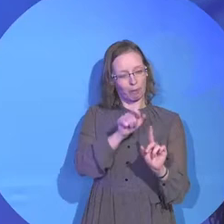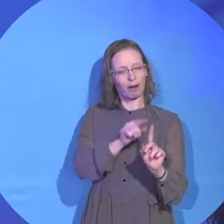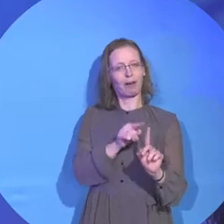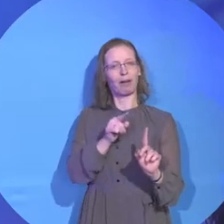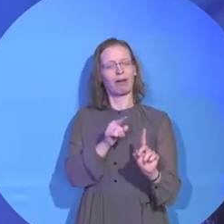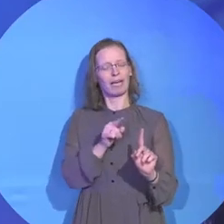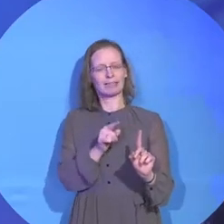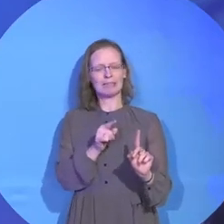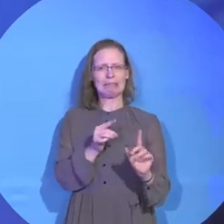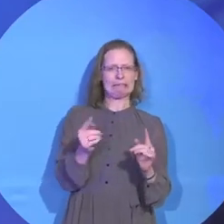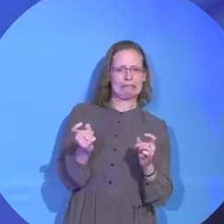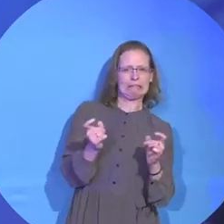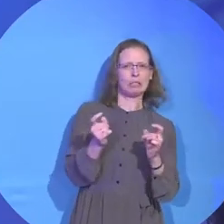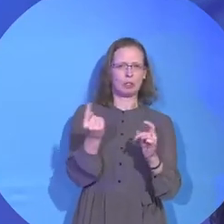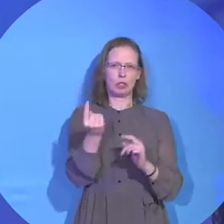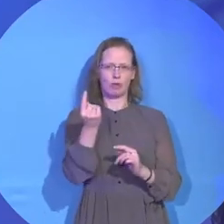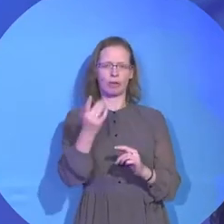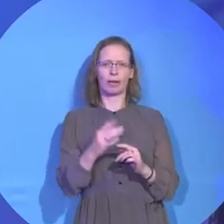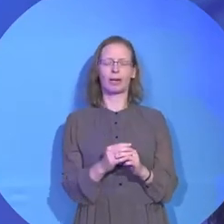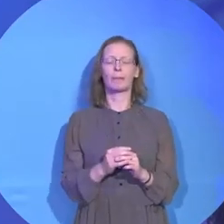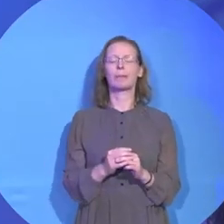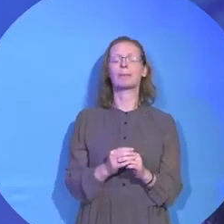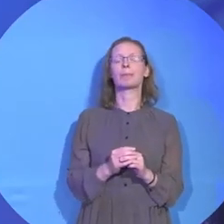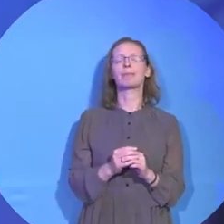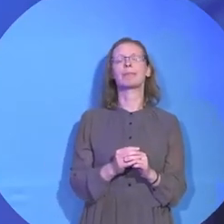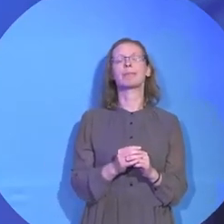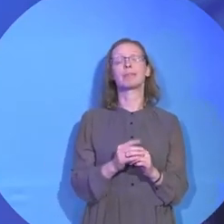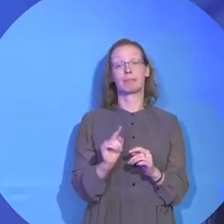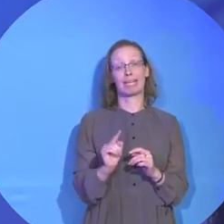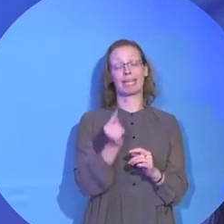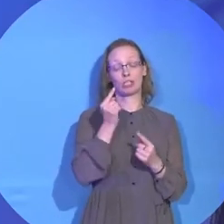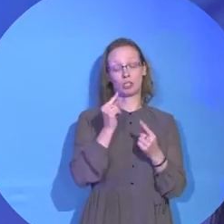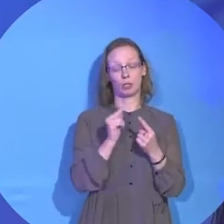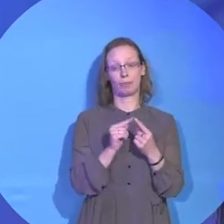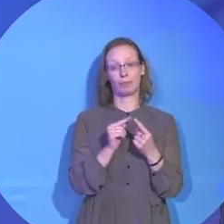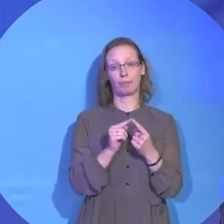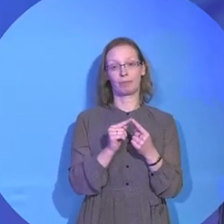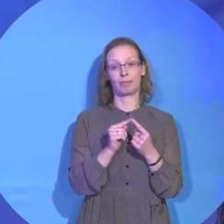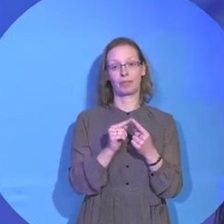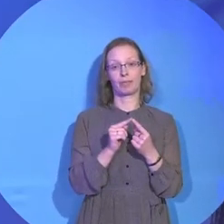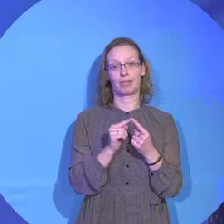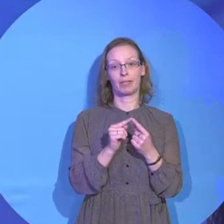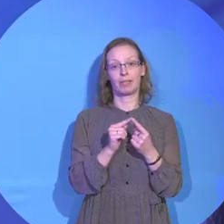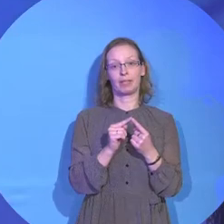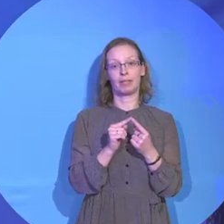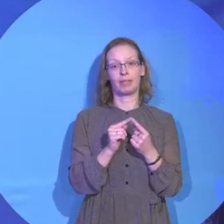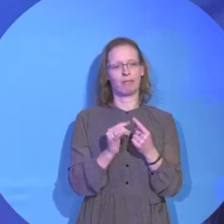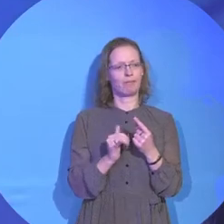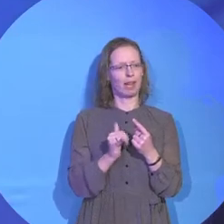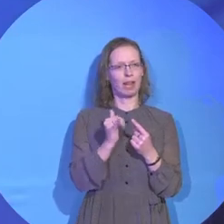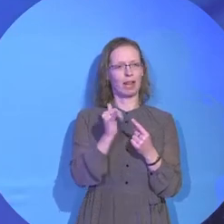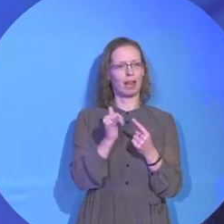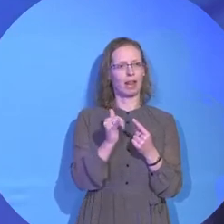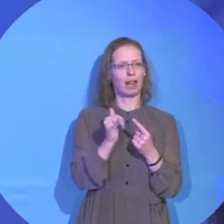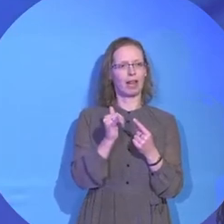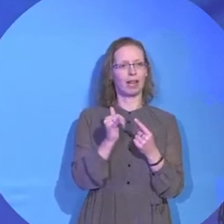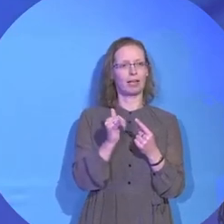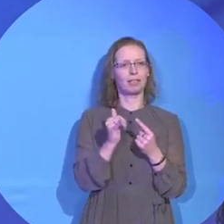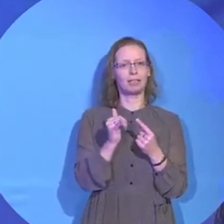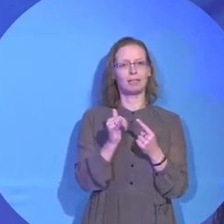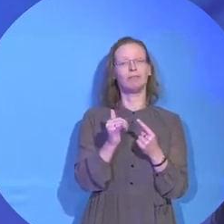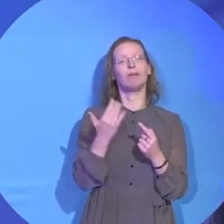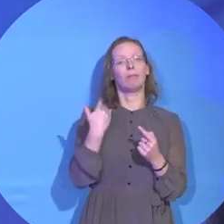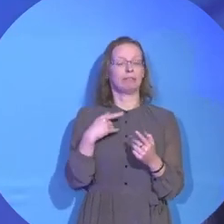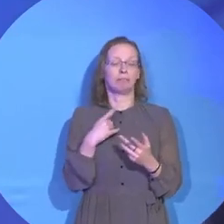over die abortuspilstopper. De eerste is dat er zijn veel gynaecologen, ik heb er wat over opgezocht, die inderdaad het hier helemaal mee eens zijn. Die